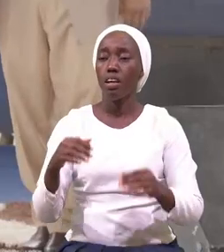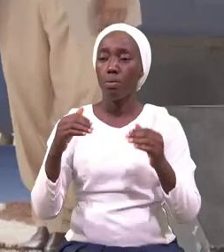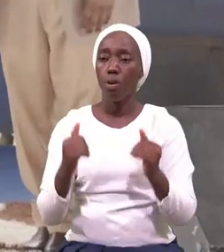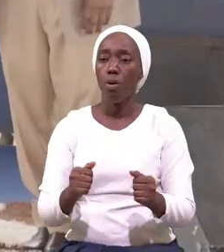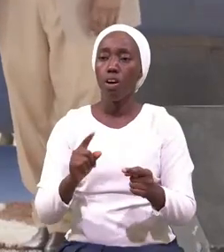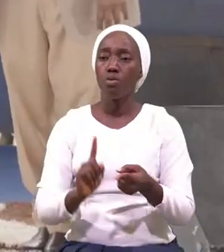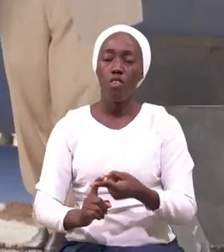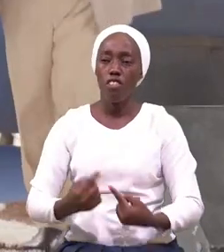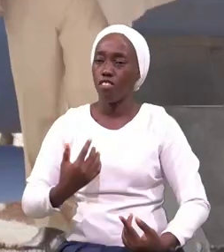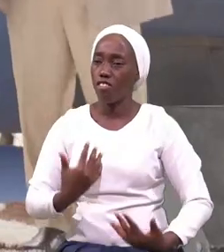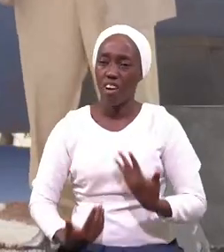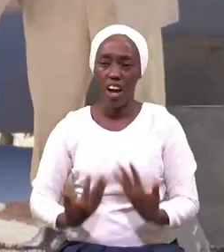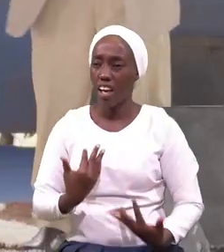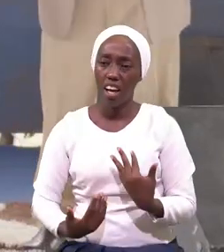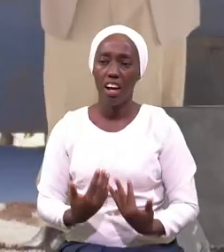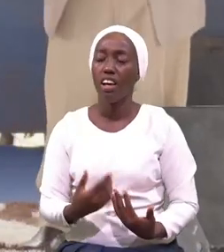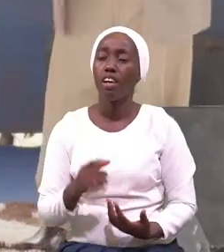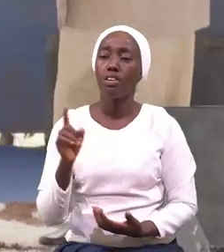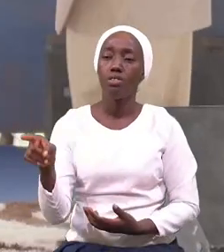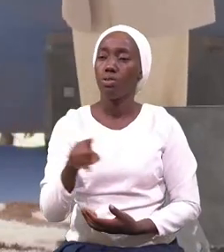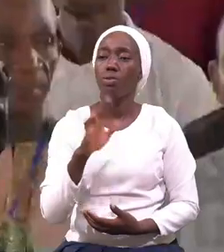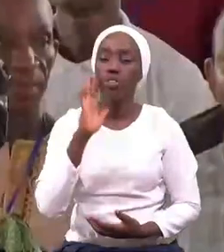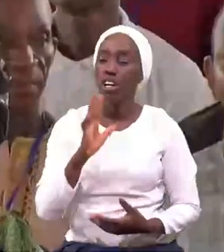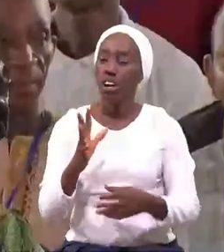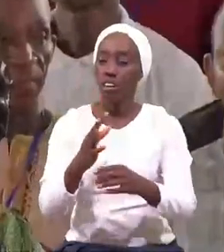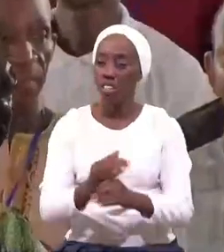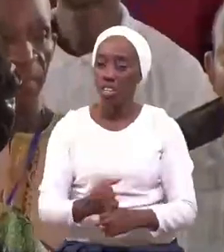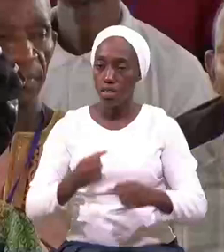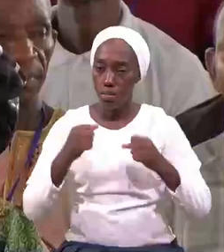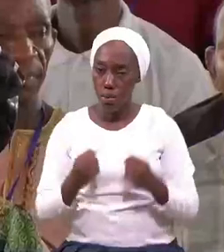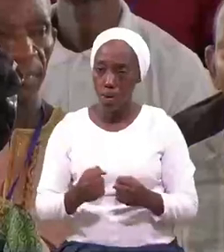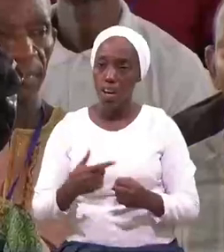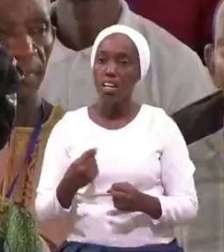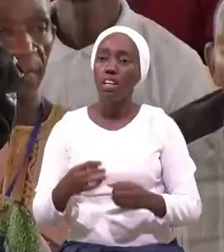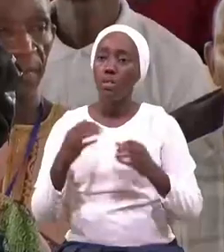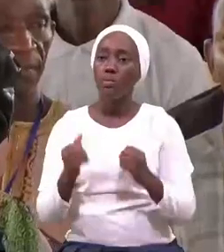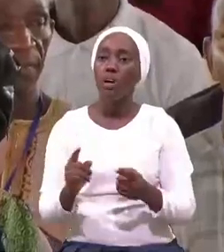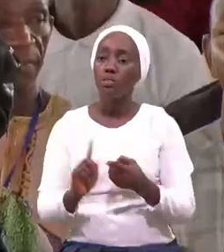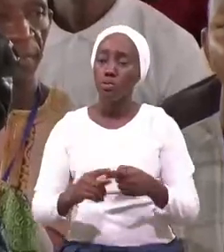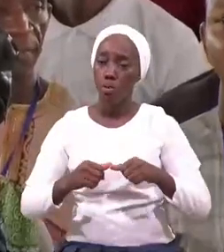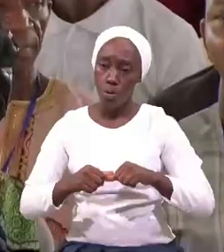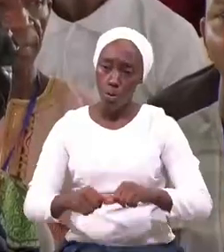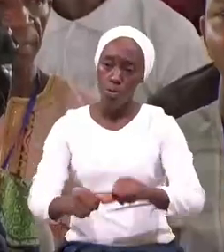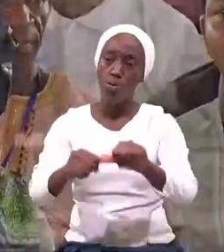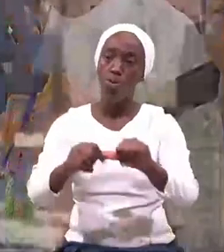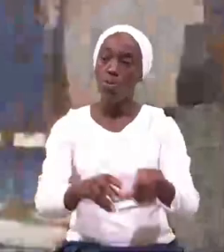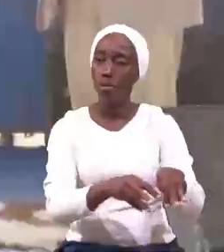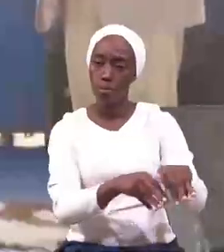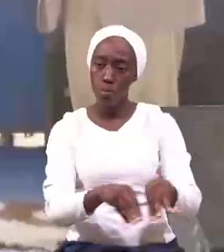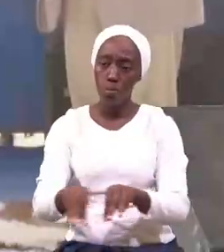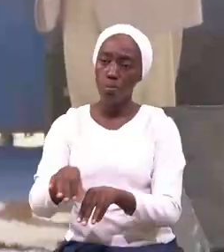La puissance pour le feu. Mais vous recevez une puissance. La puissance pour continuer à